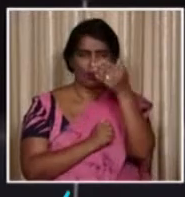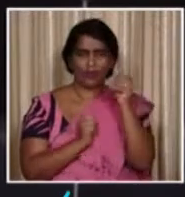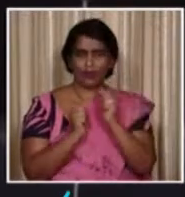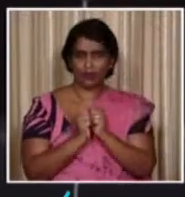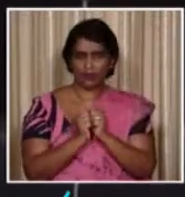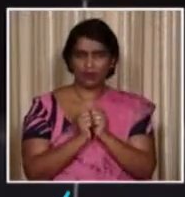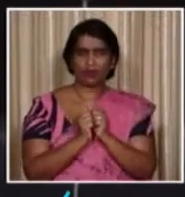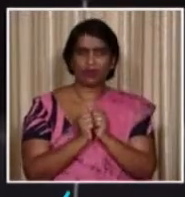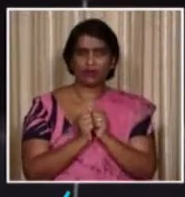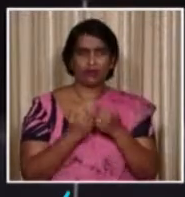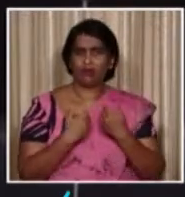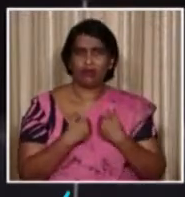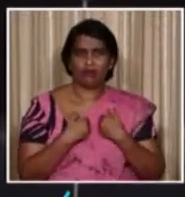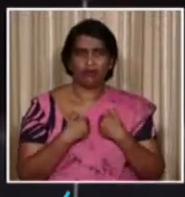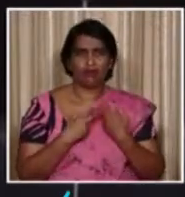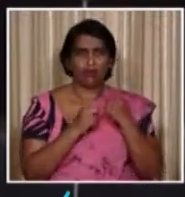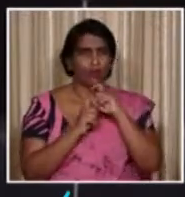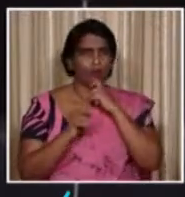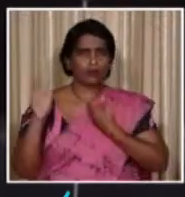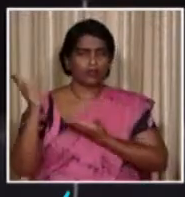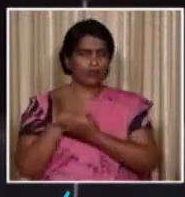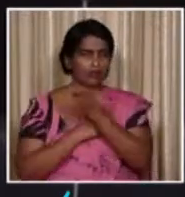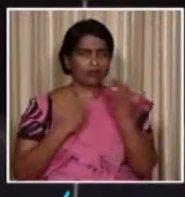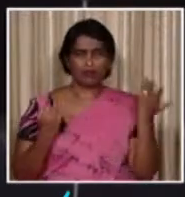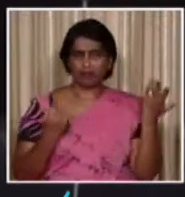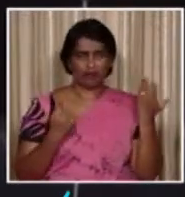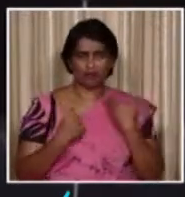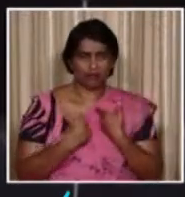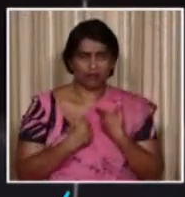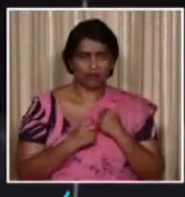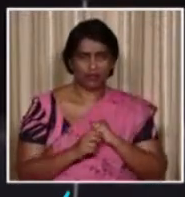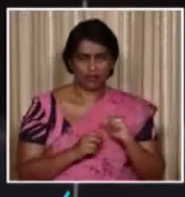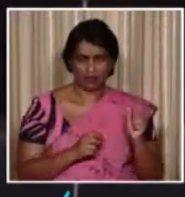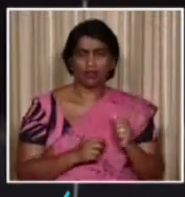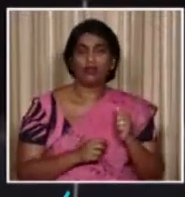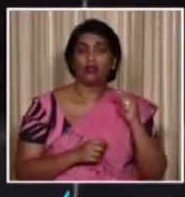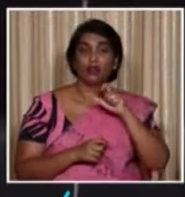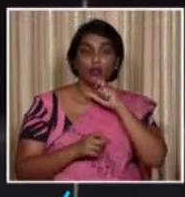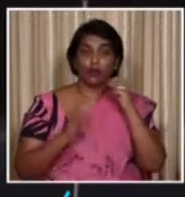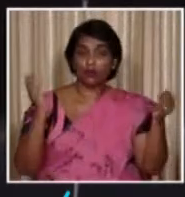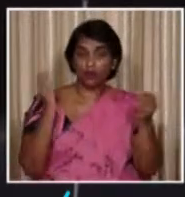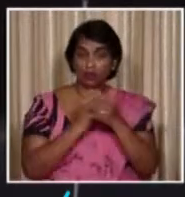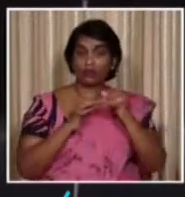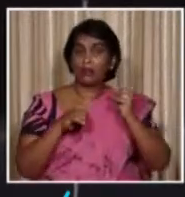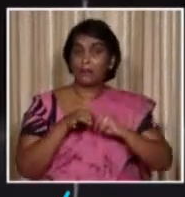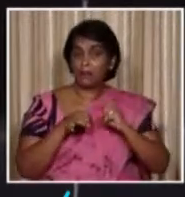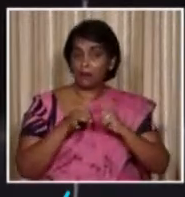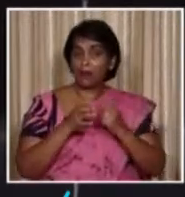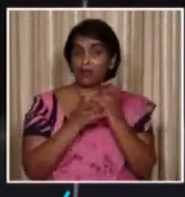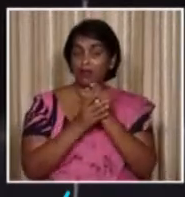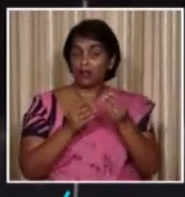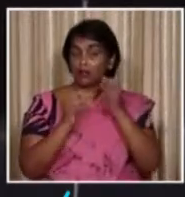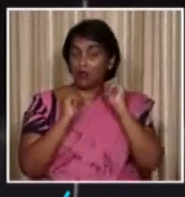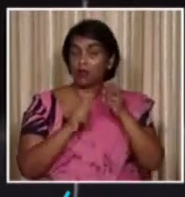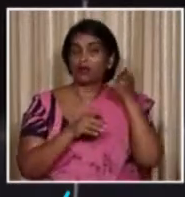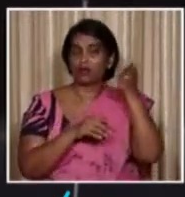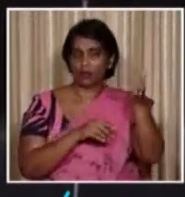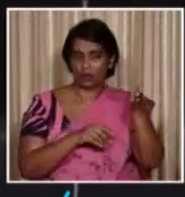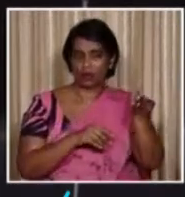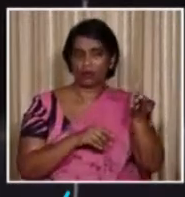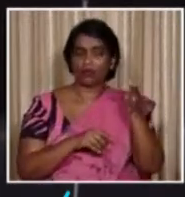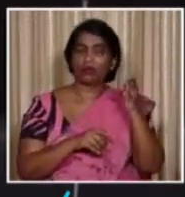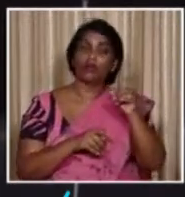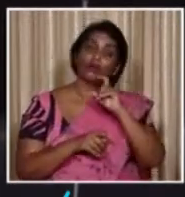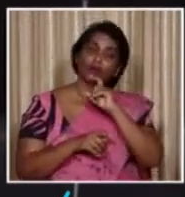කරේ අපි අධිකරණයට ගියේ නැහැ කිසිම අවස්ථාවක අධිකරණයට ගිහිල්ලා මේ ප්‍රශ්නේ විසඳගන්න හැදුවේ ඔබතුමාලා ඒ